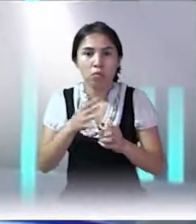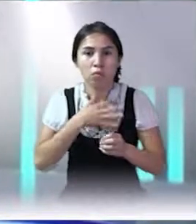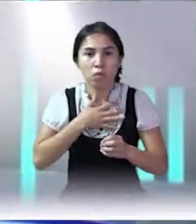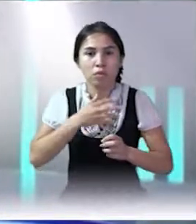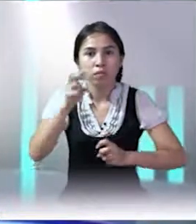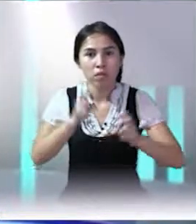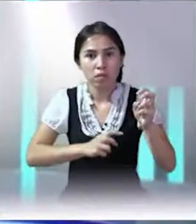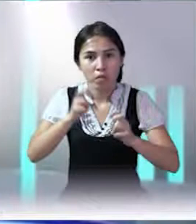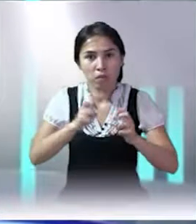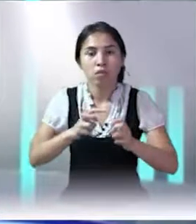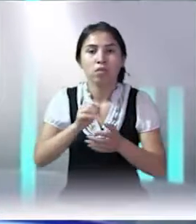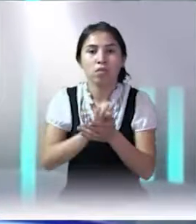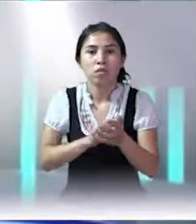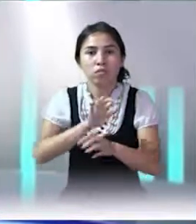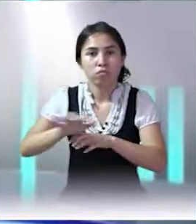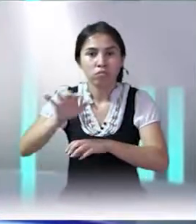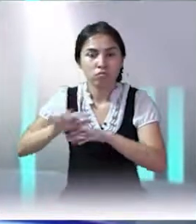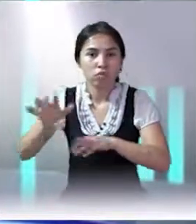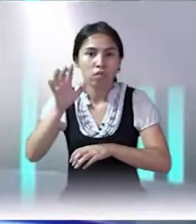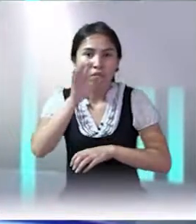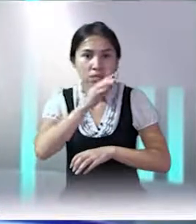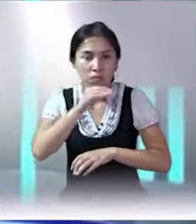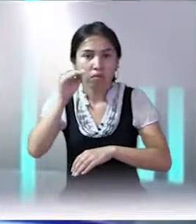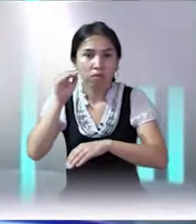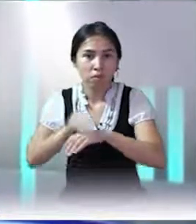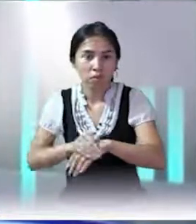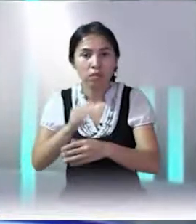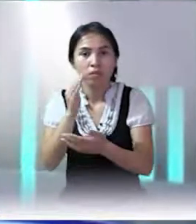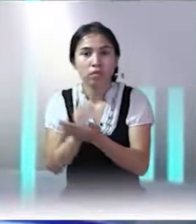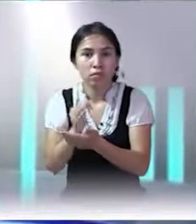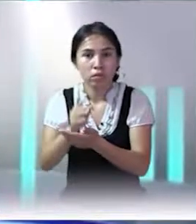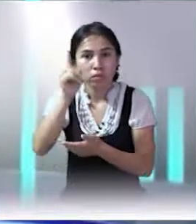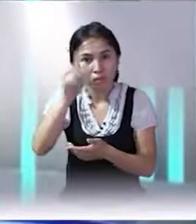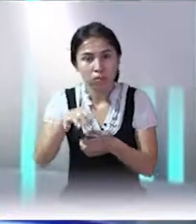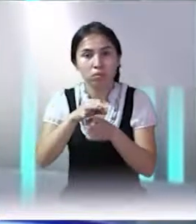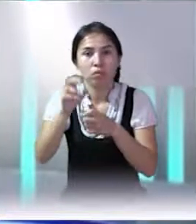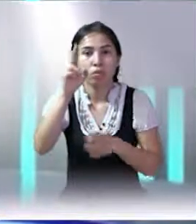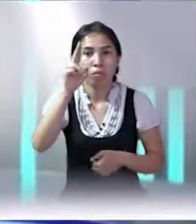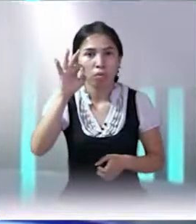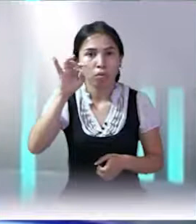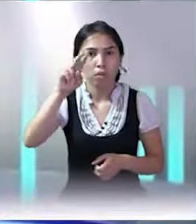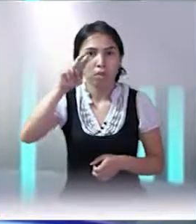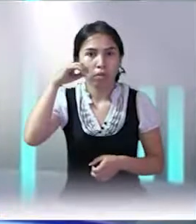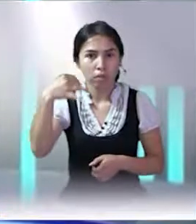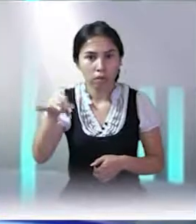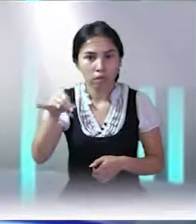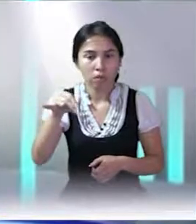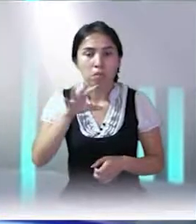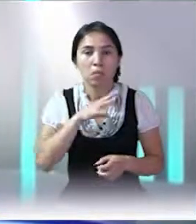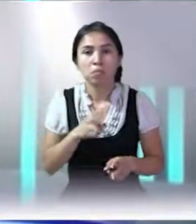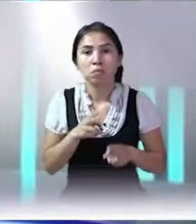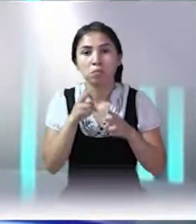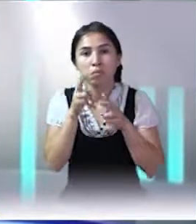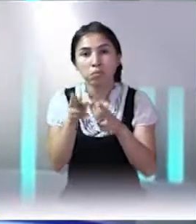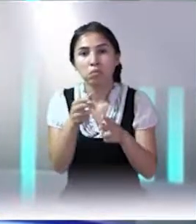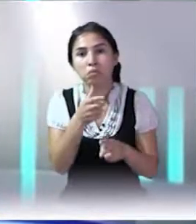снабжая население продуктами первой необходимости. Немало таких сельхозпроизводителей и в Кордайском районе. В этом убедились, побывав там,